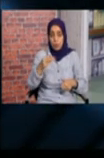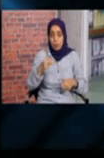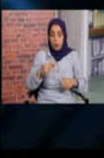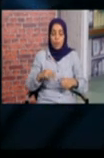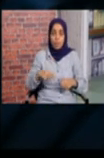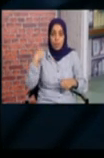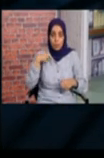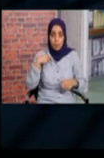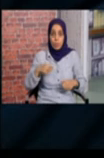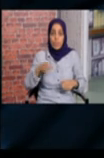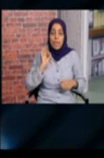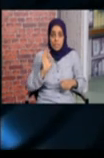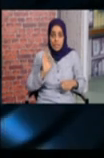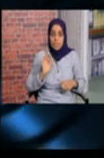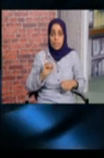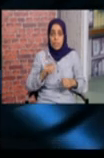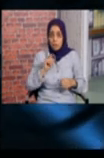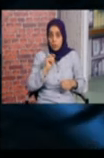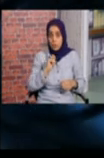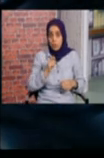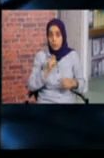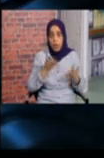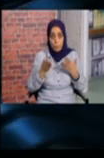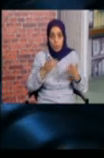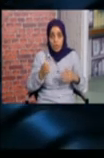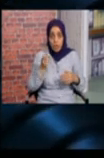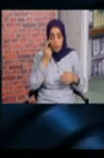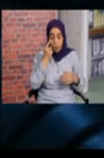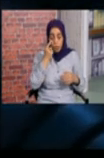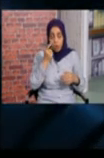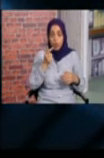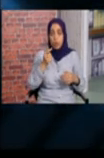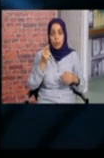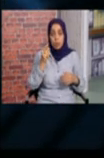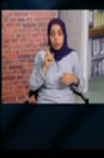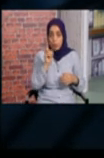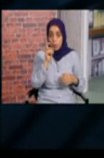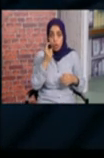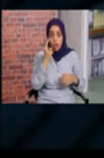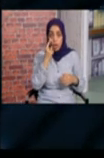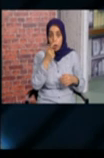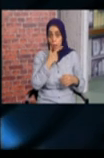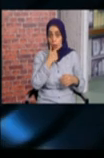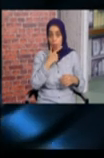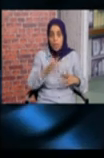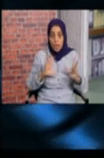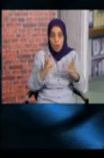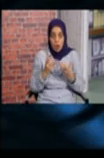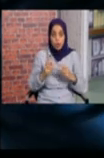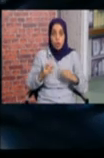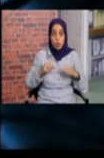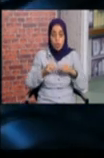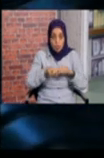الجمهوريه. طيب ليه تحديدا استاذ محمد الميه البيضاء؟ هي الاكثر الحقيقه شيوعا